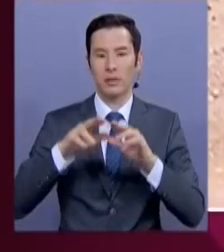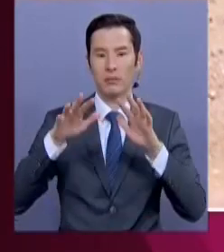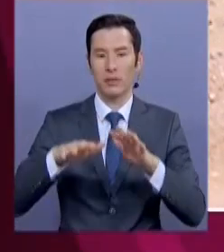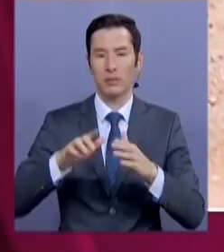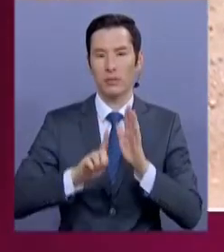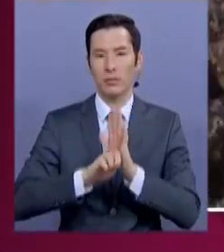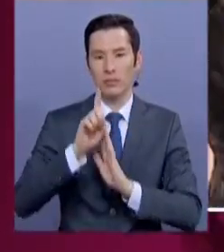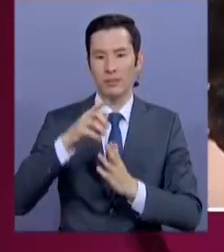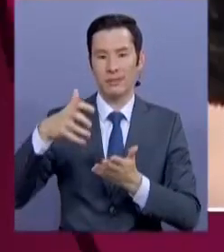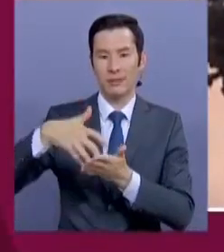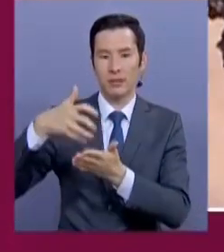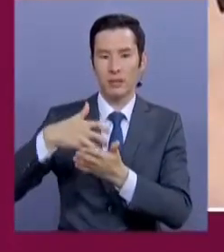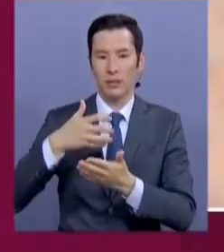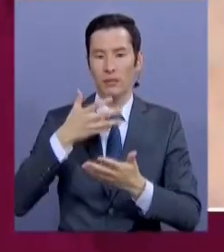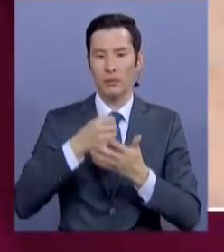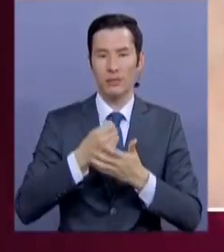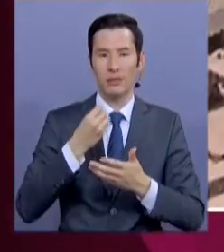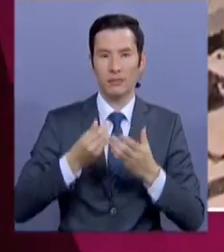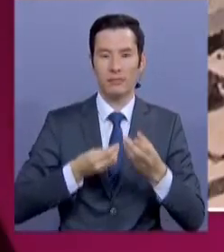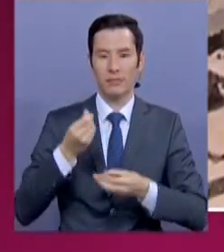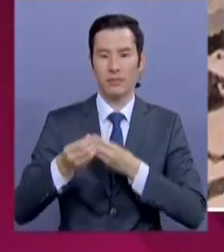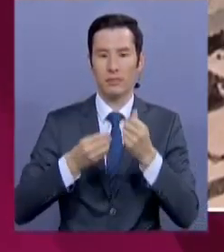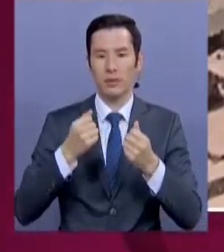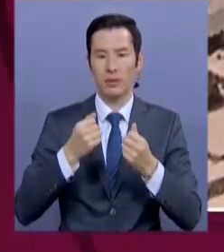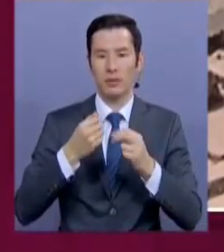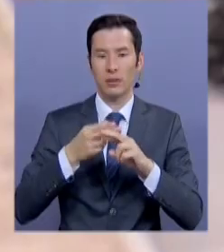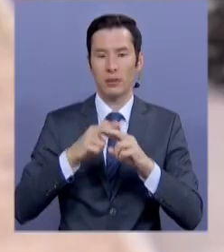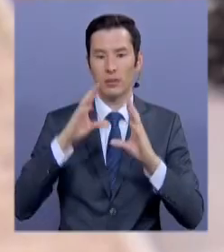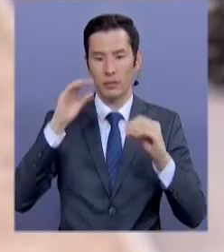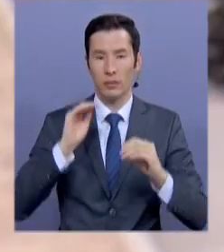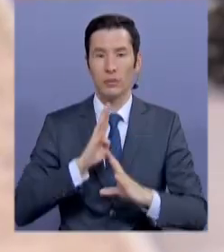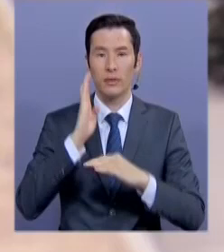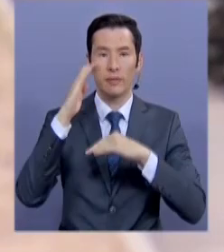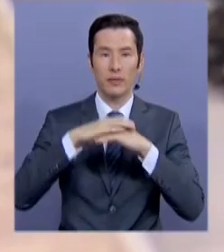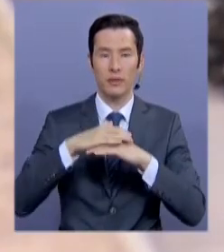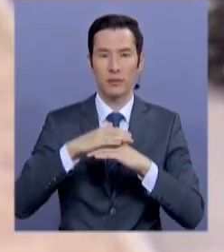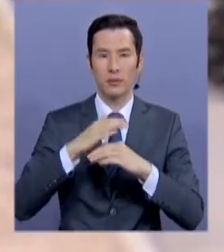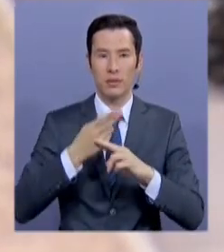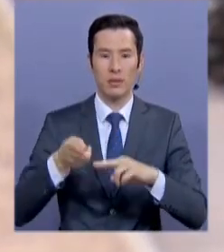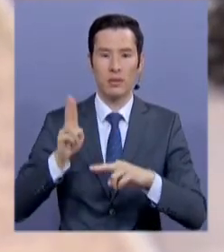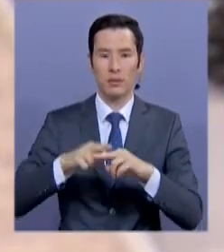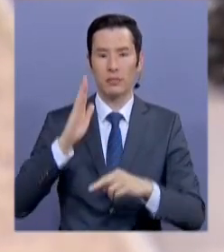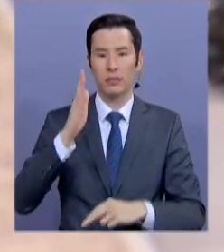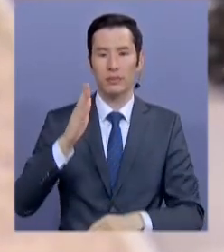өз қаражатымызға жөндеу жүргіземіз. Құрылыс жұмыстары кешке дейін бітеді. Тұрғындардан келтірген келеңсіздіктер үшін кешірім сұраймыз.